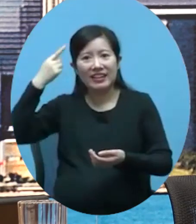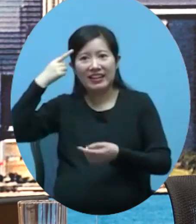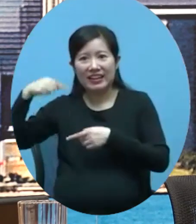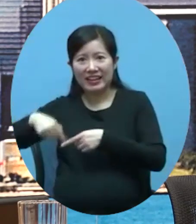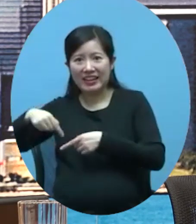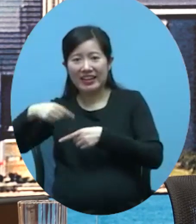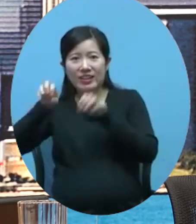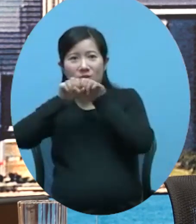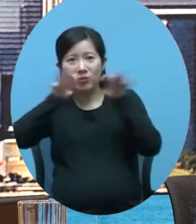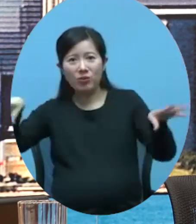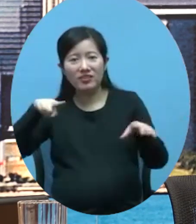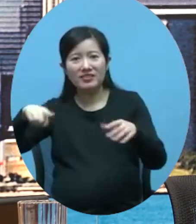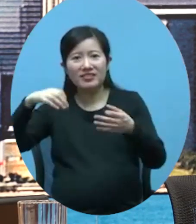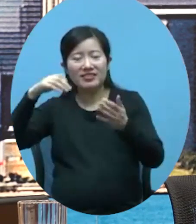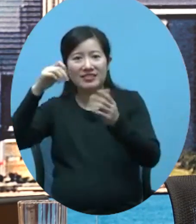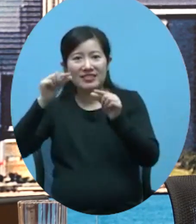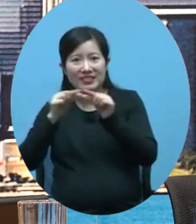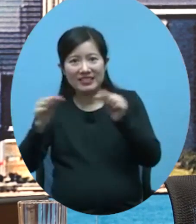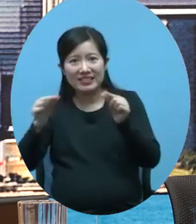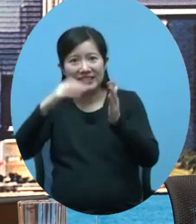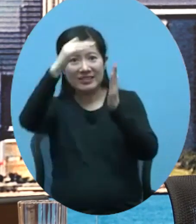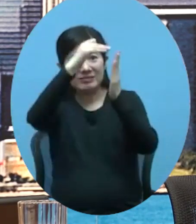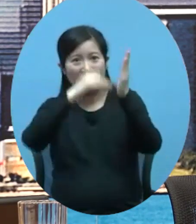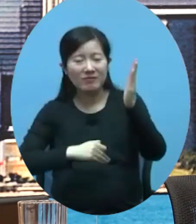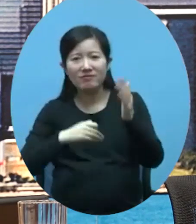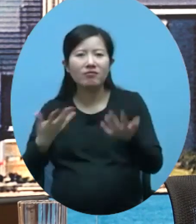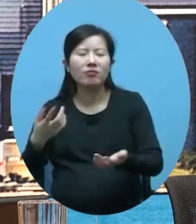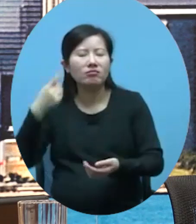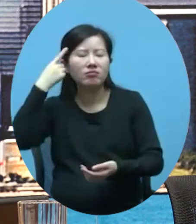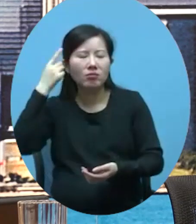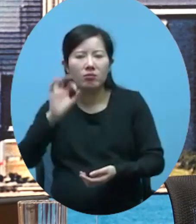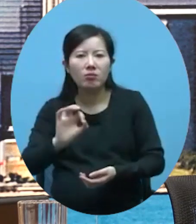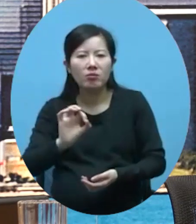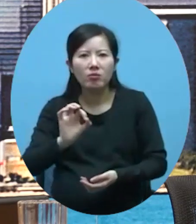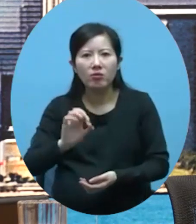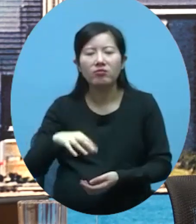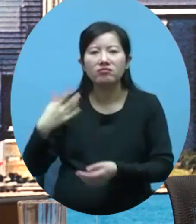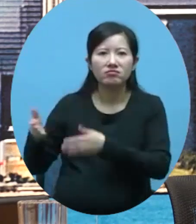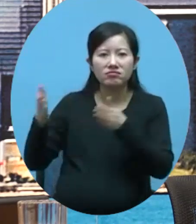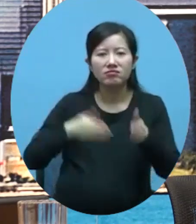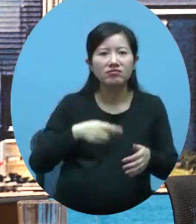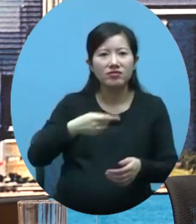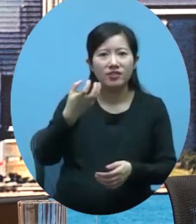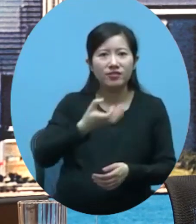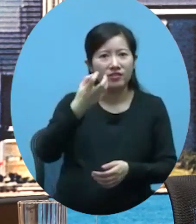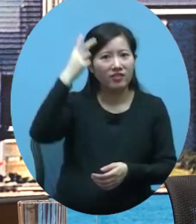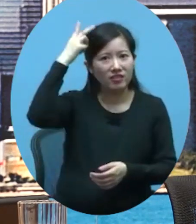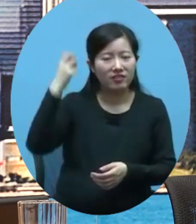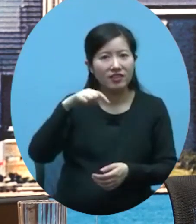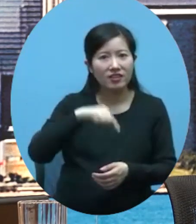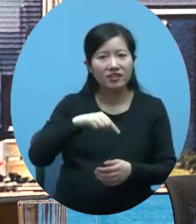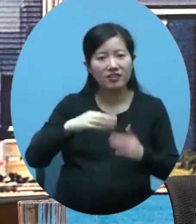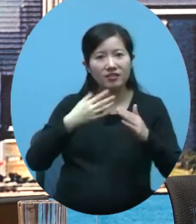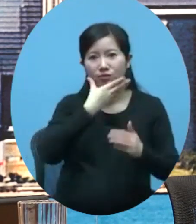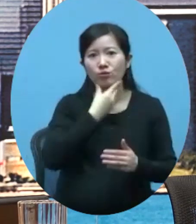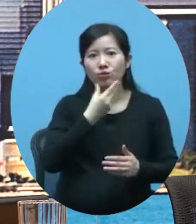地方的地址了那說回楊村那我想在很多場合政府都解釋在呢